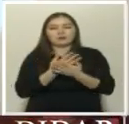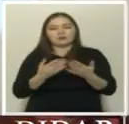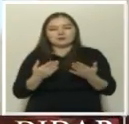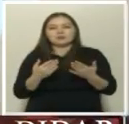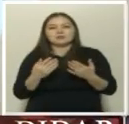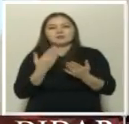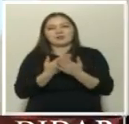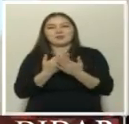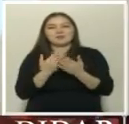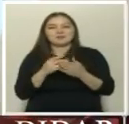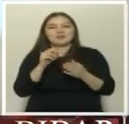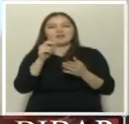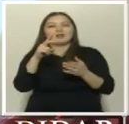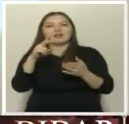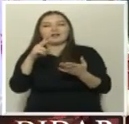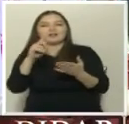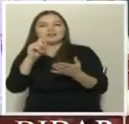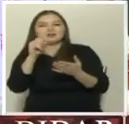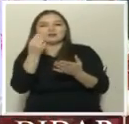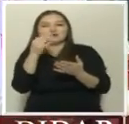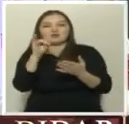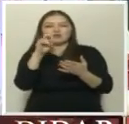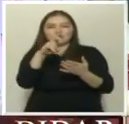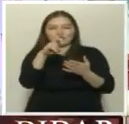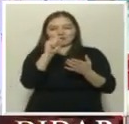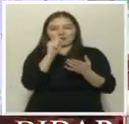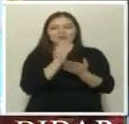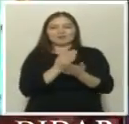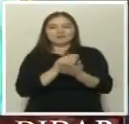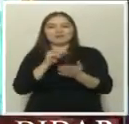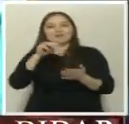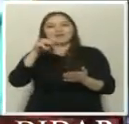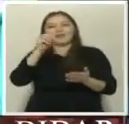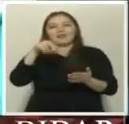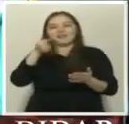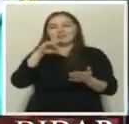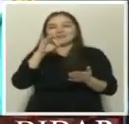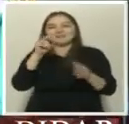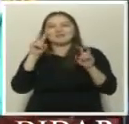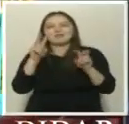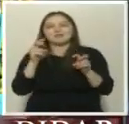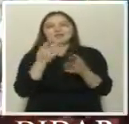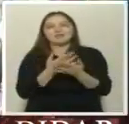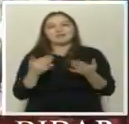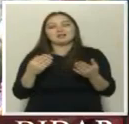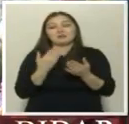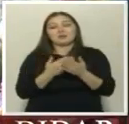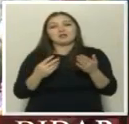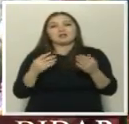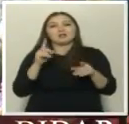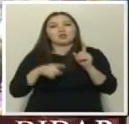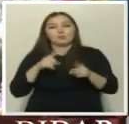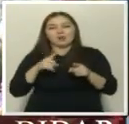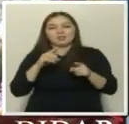варианты особенно в моду вошли разноцветные модели короткие длинные широкие по форме напоминающие натуральную шерсть в форме